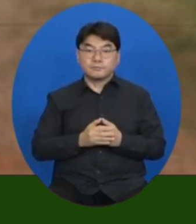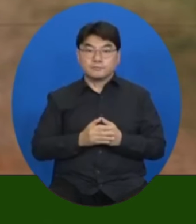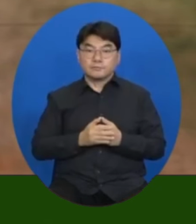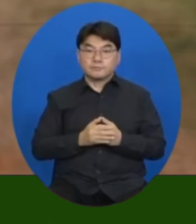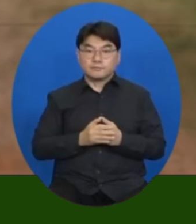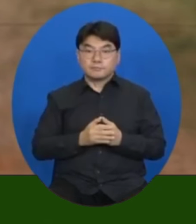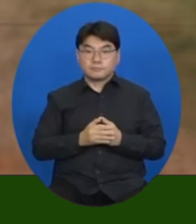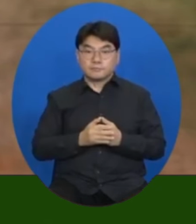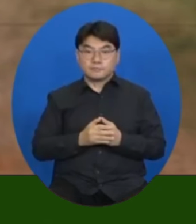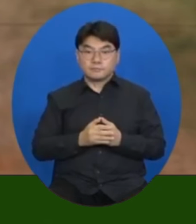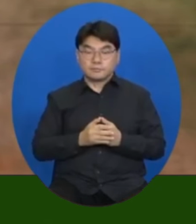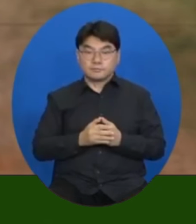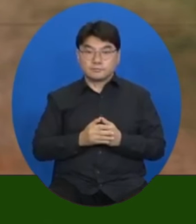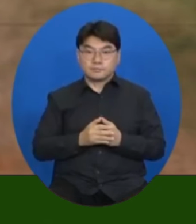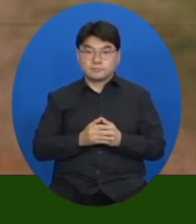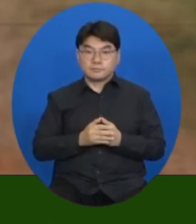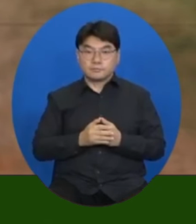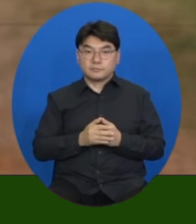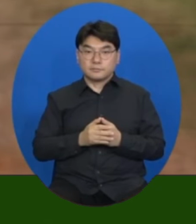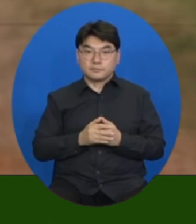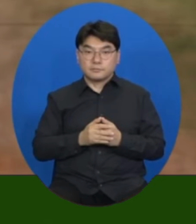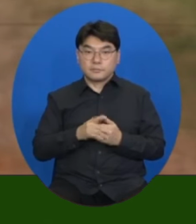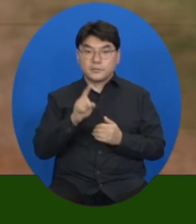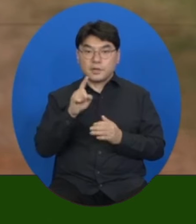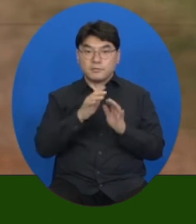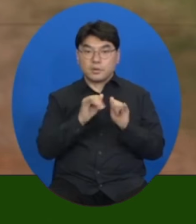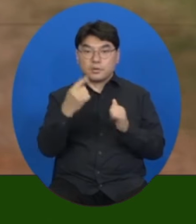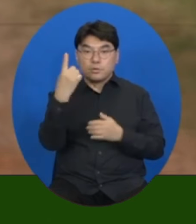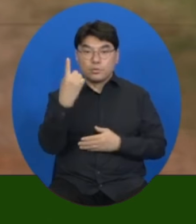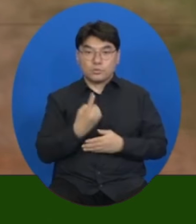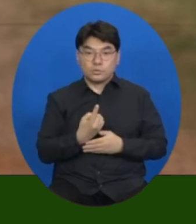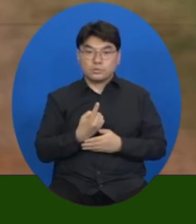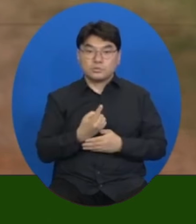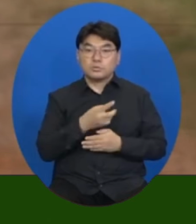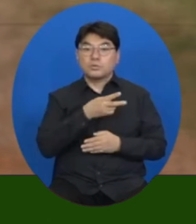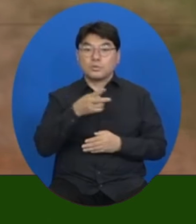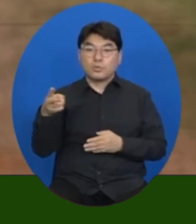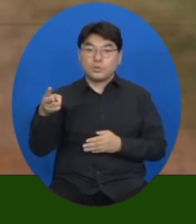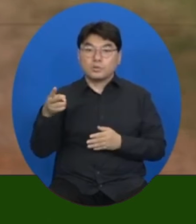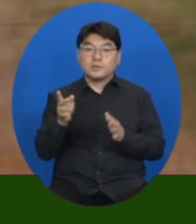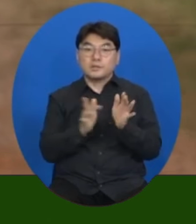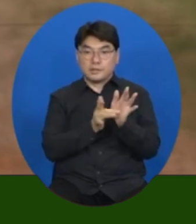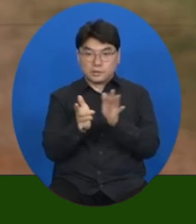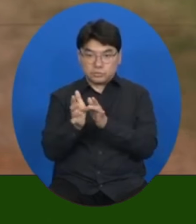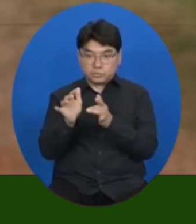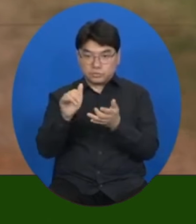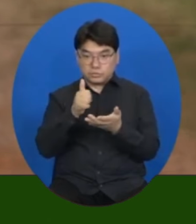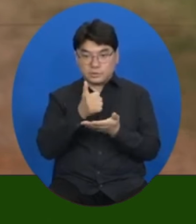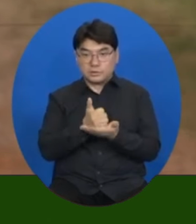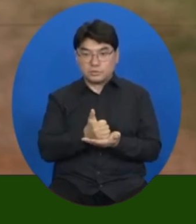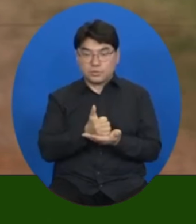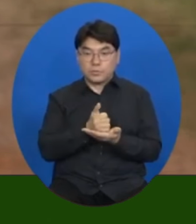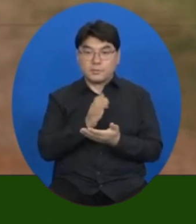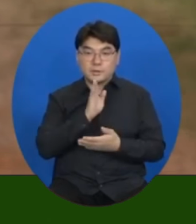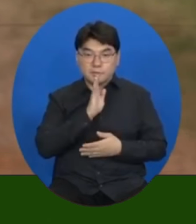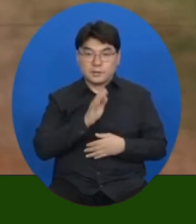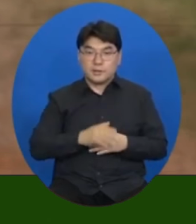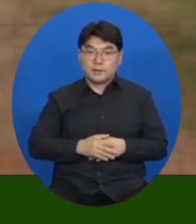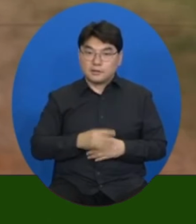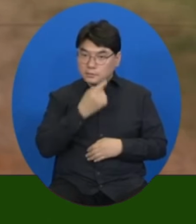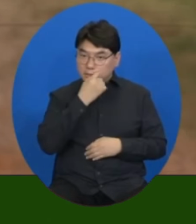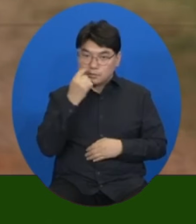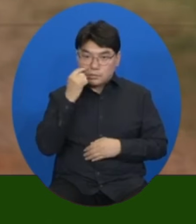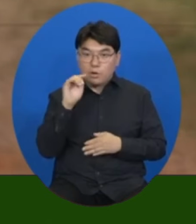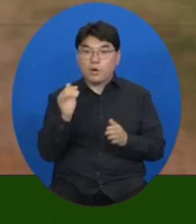따로 있지만이 세 가지를 다 가진 한 명이 올텐데 바로 그분이 예수 그리스도다 그리 증거를 하는